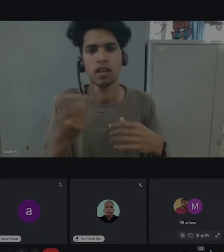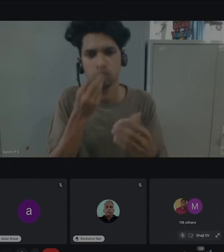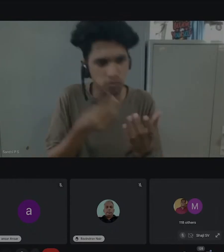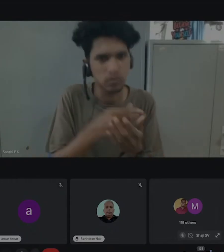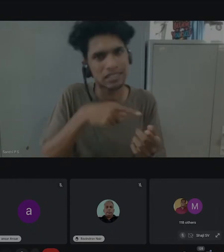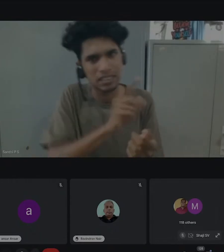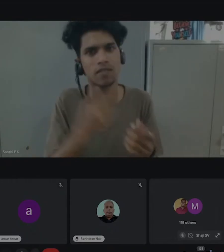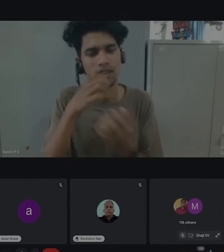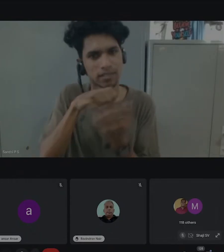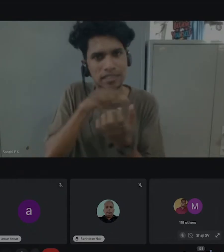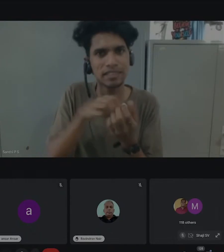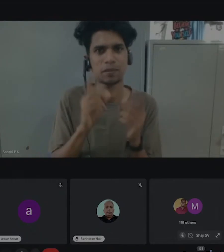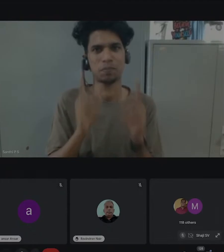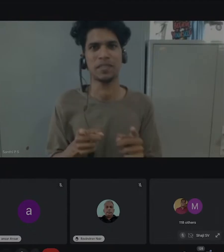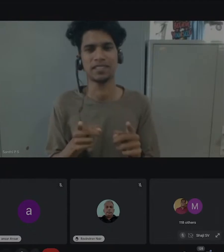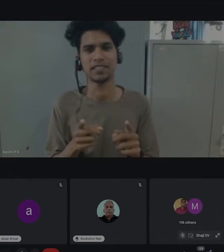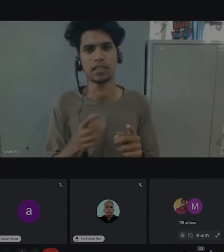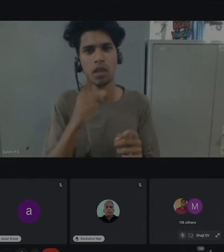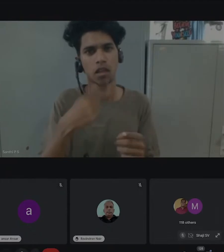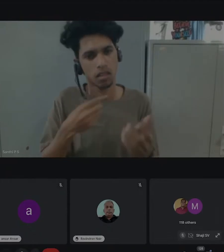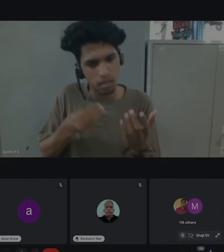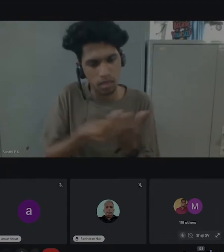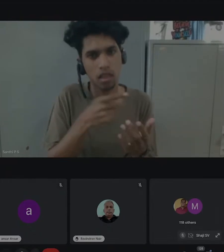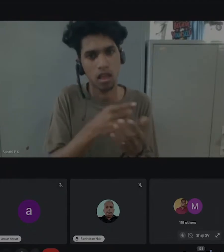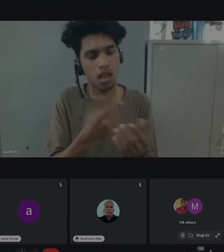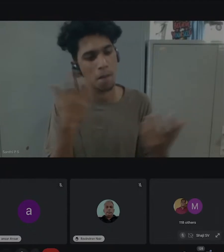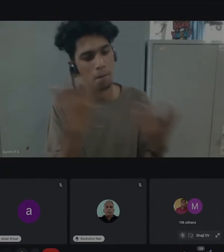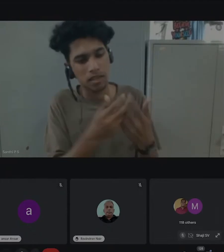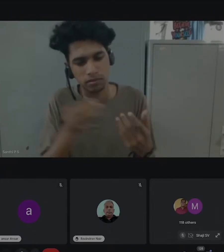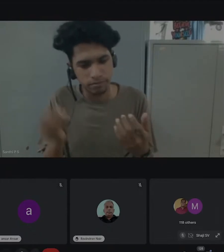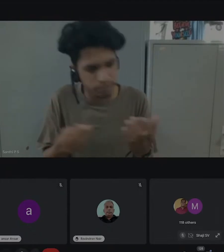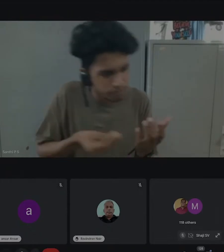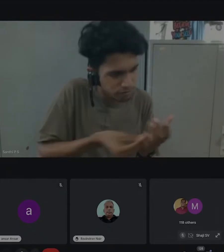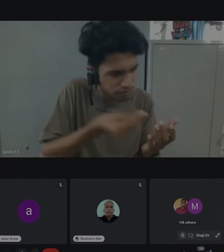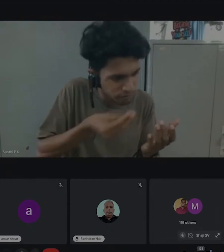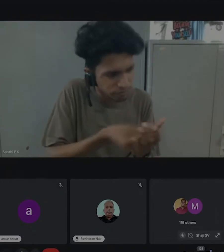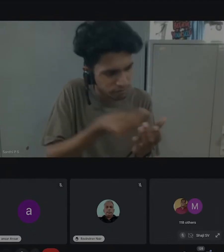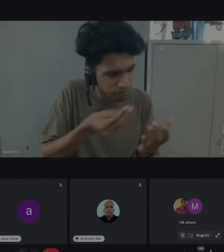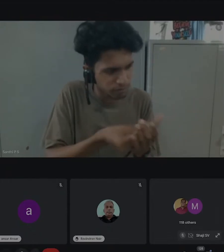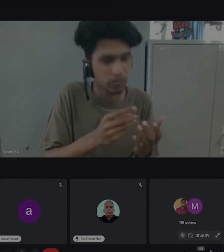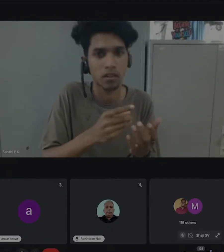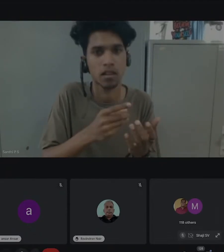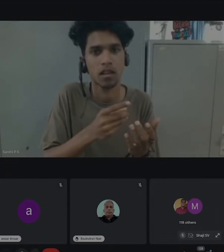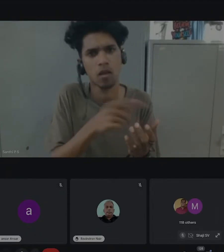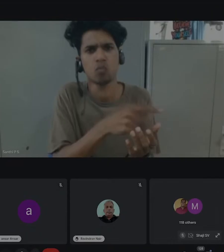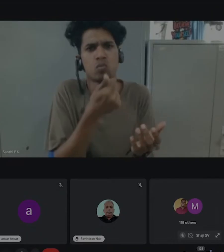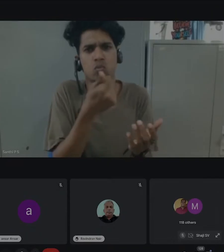എല്ലാ തരത്തിലുള്ള ഭക്ഷണവും കുറച്ചായി കുഞ്ഞിന് കഴിക്കാൻ പറ്റുന്ന രീതിയിൽ, ചെറിയ രീതിയിൽ കുഞ്ഞുങ്ങൾക്ക് കൊടുത്തു തുടങ്ങണം. അല്ലാതെ ഈ അരച്ചു